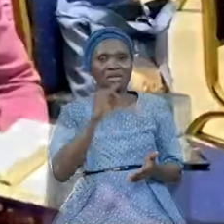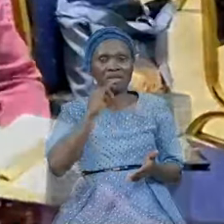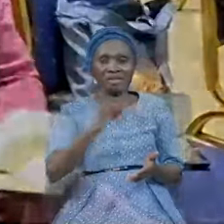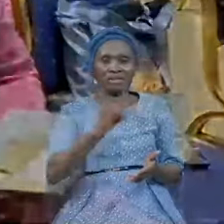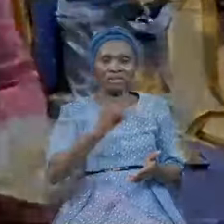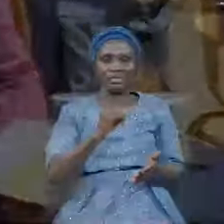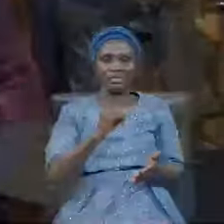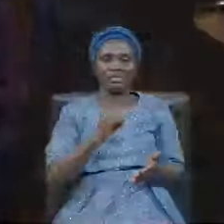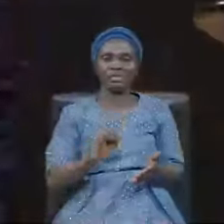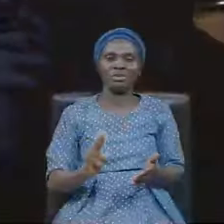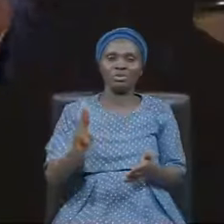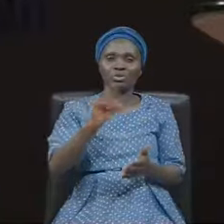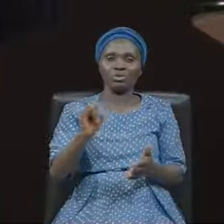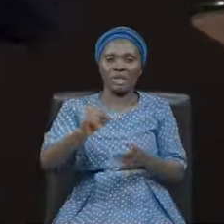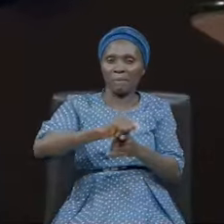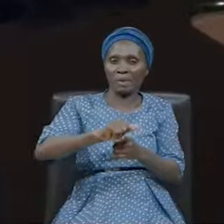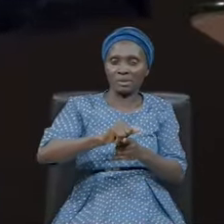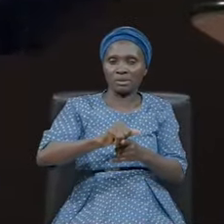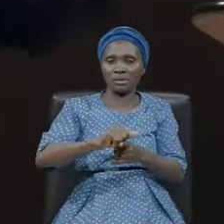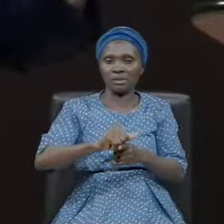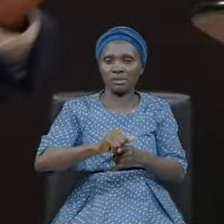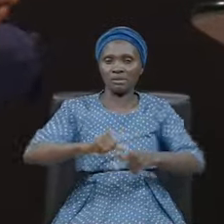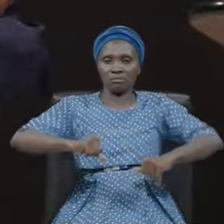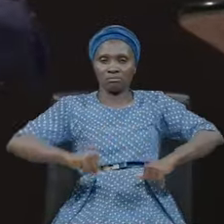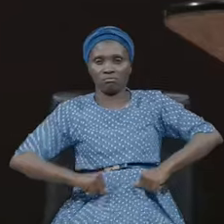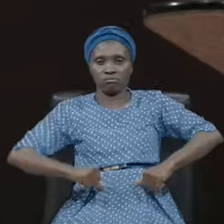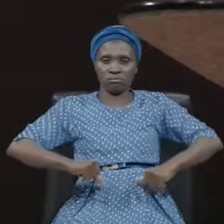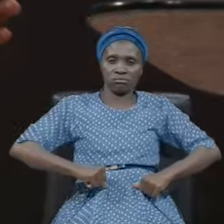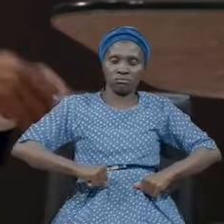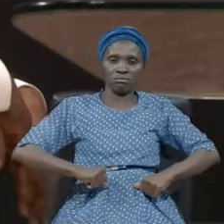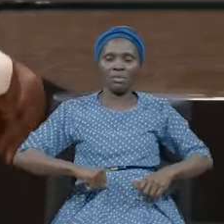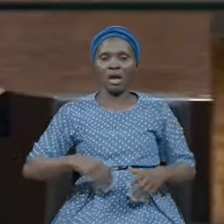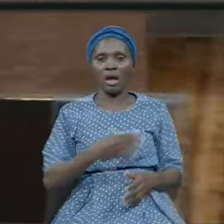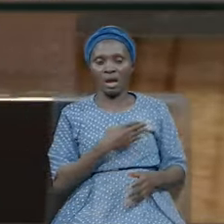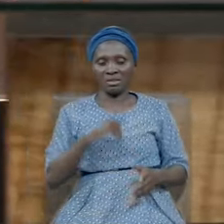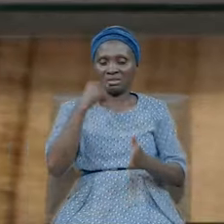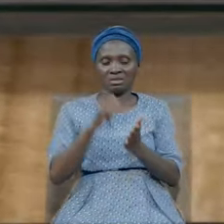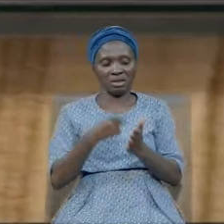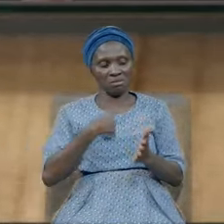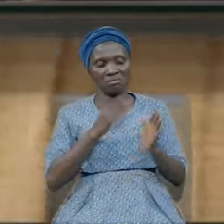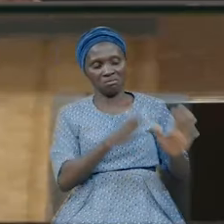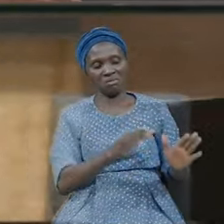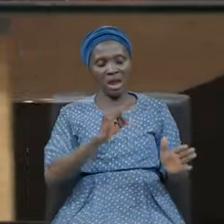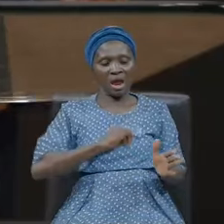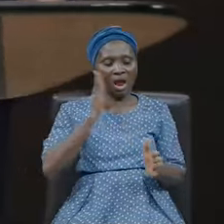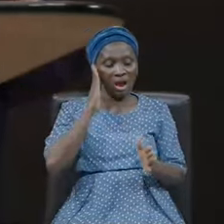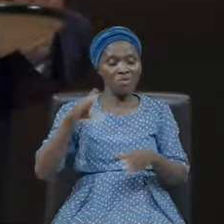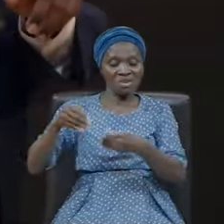50-50. Je t'ai donné beaucoup de temps. Je vais donner à l'autre femme la même chose que je te